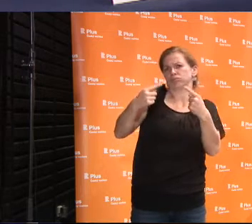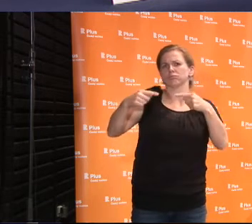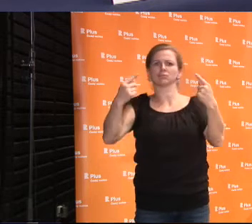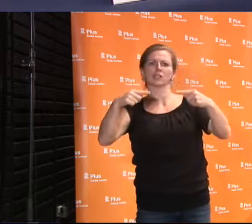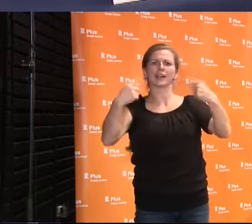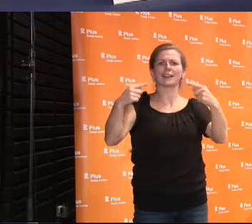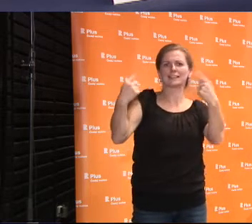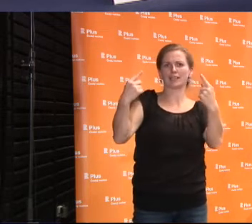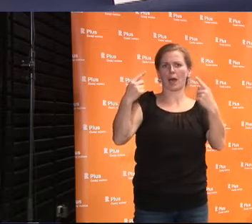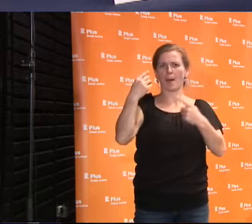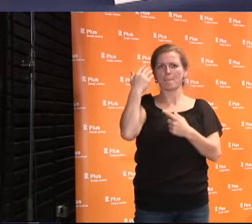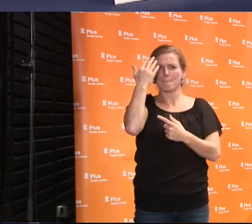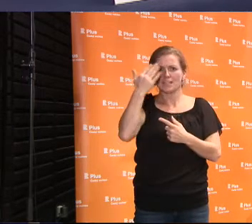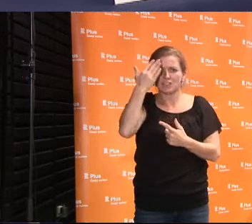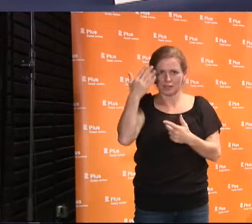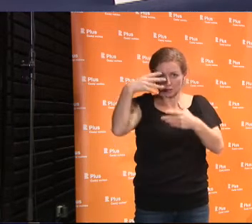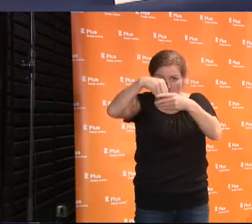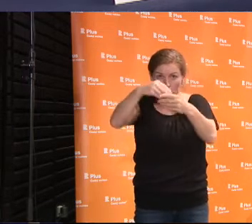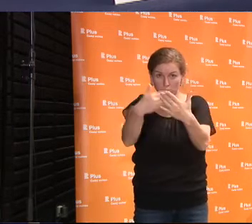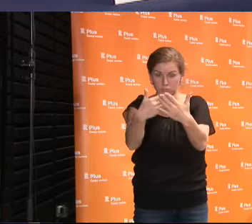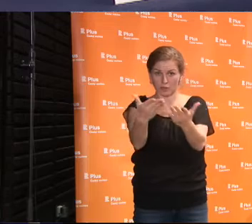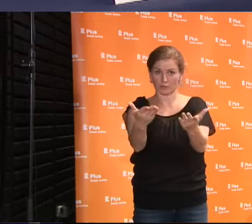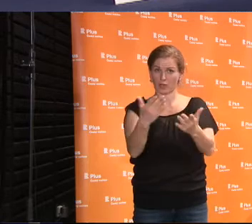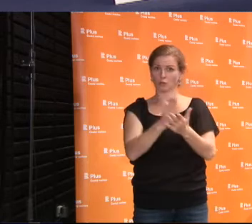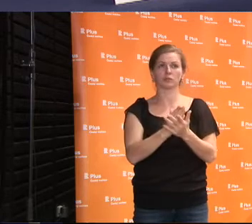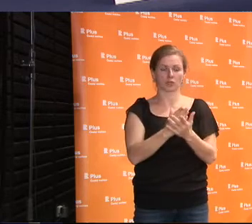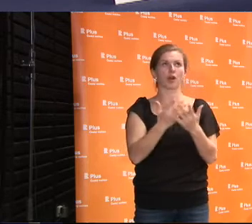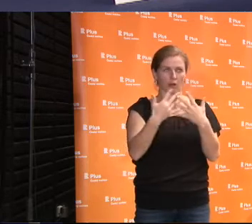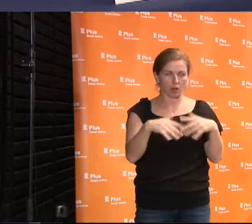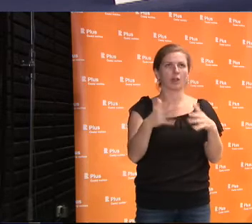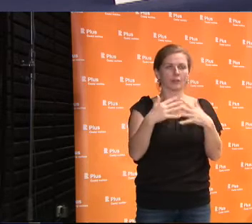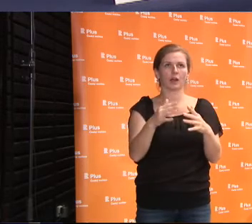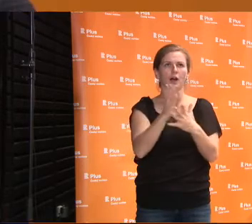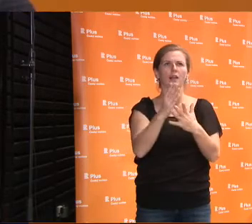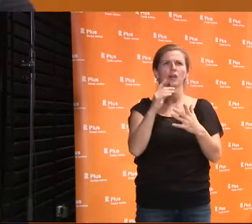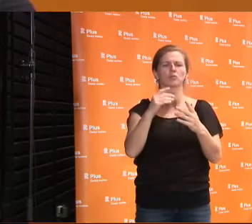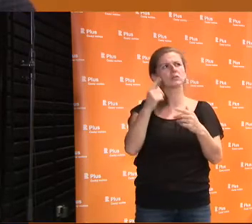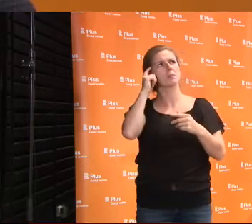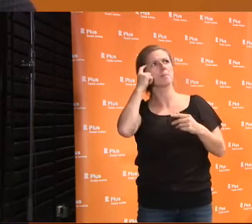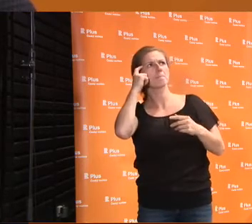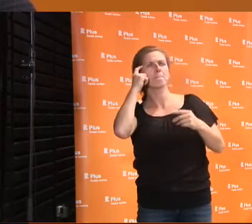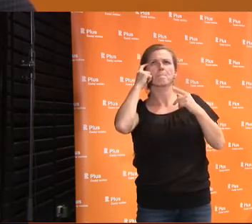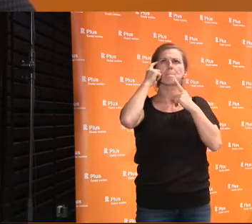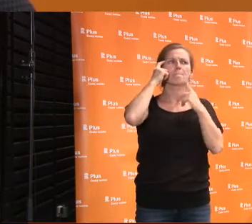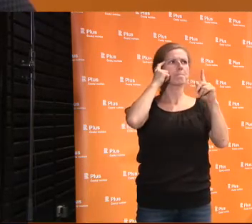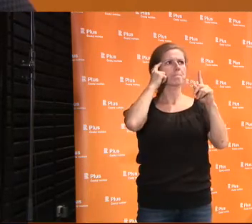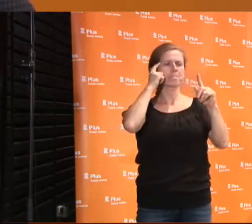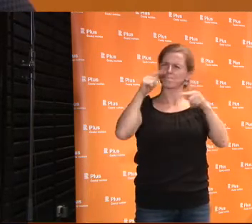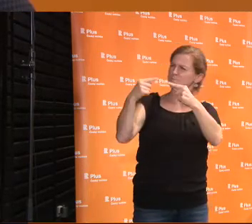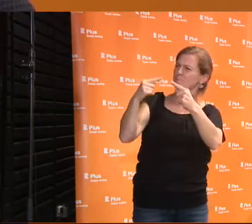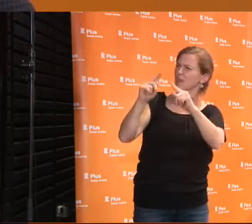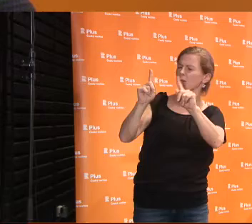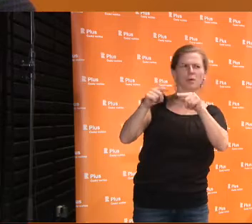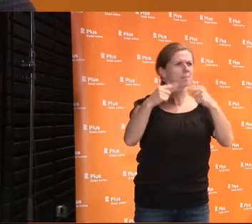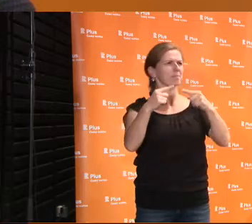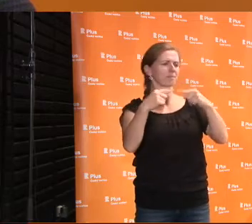konglomerát nového přístupu k přijímání informací, vyhodnocování a schopnosti s nimi nakládat. To, že se to musíme naučit a to, že jsme v